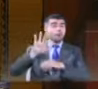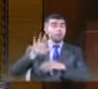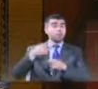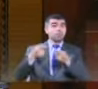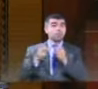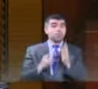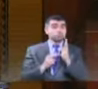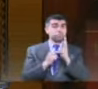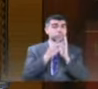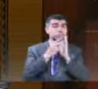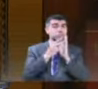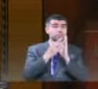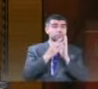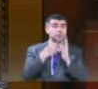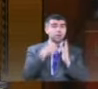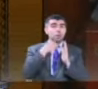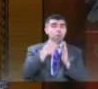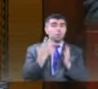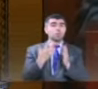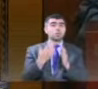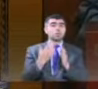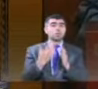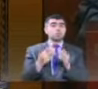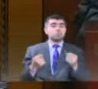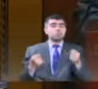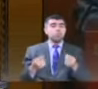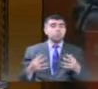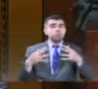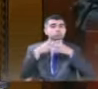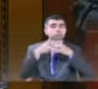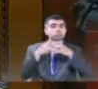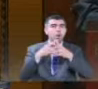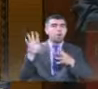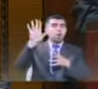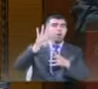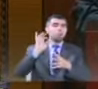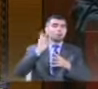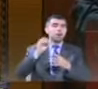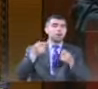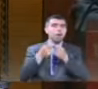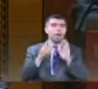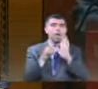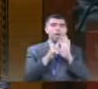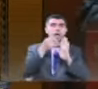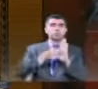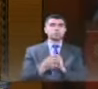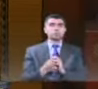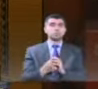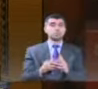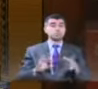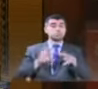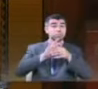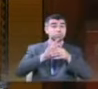متقدم ومع مجلس أوروبا كشريك من أجل الديمقراطية. هذا الانخراط هو